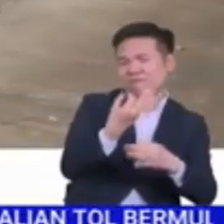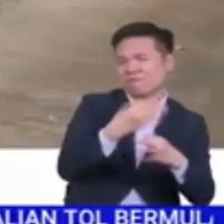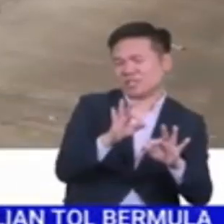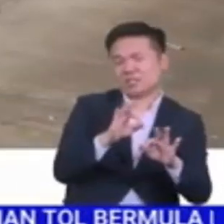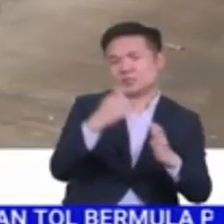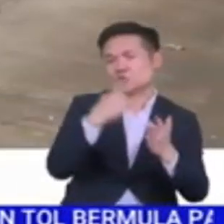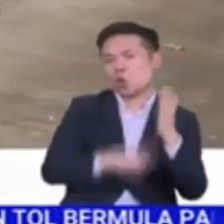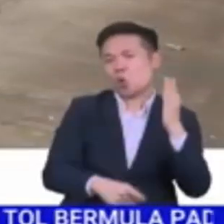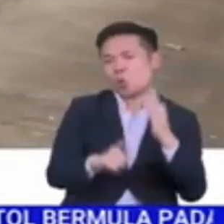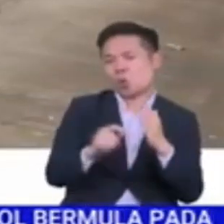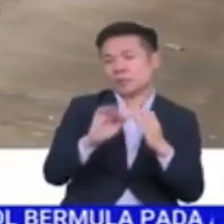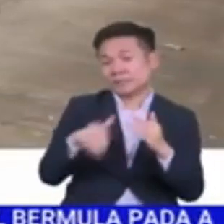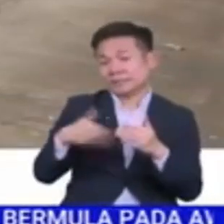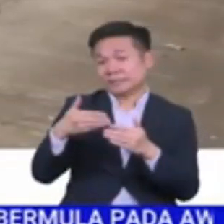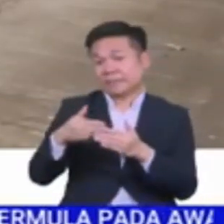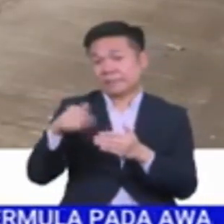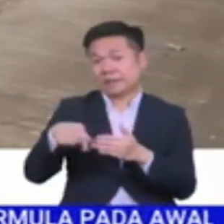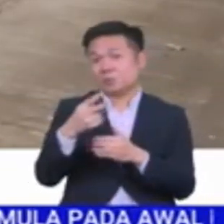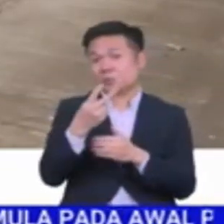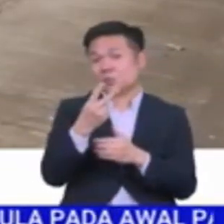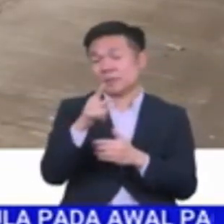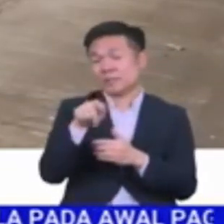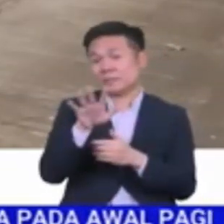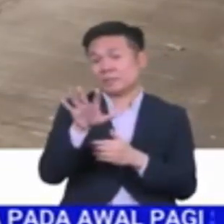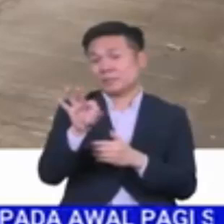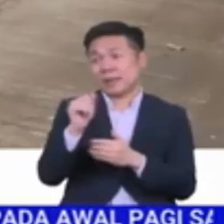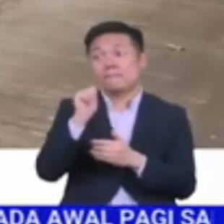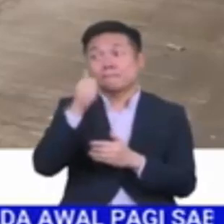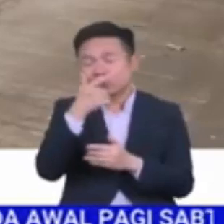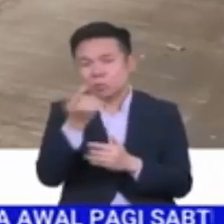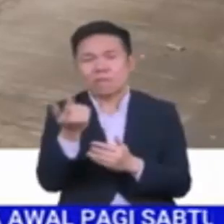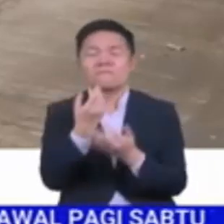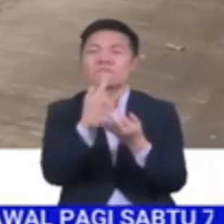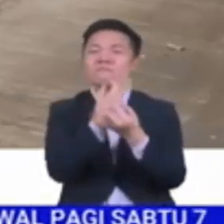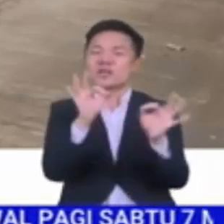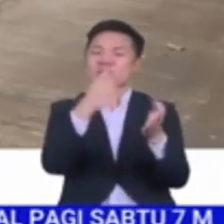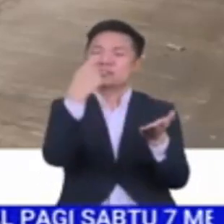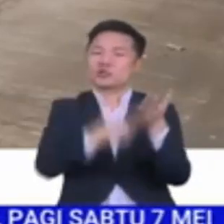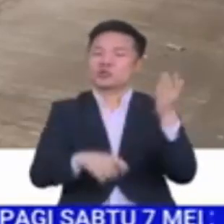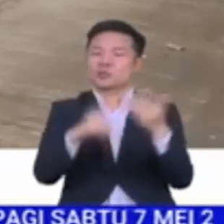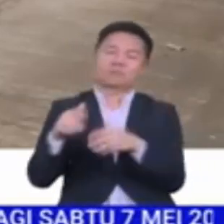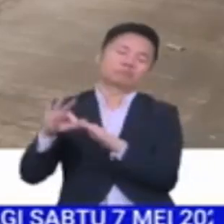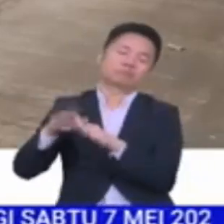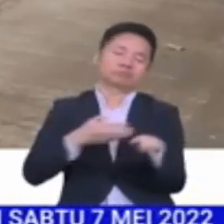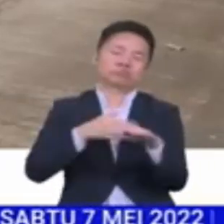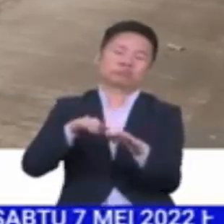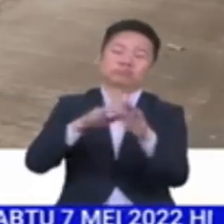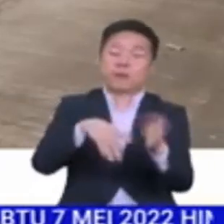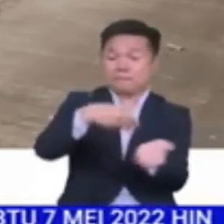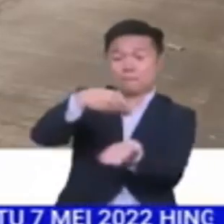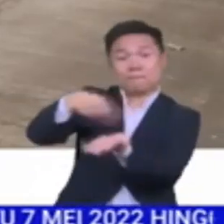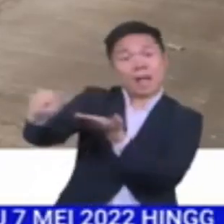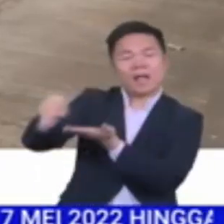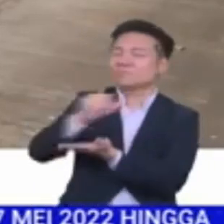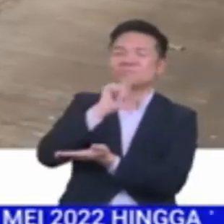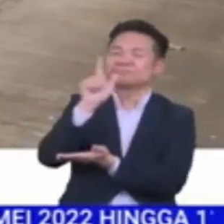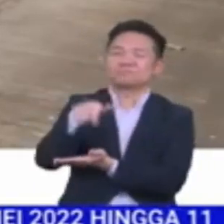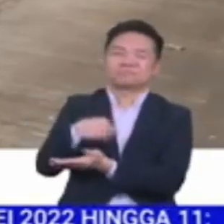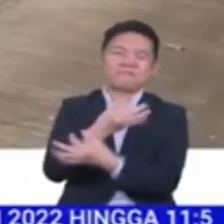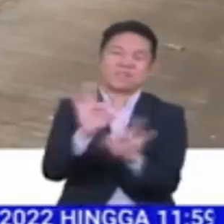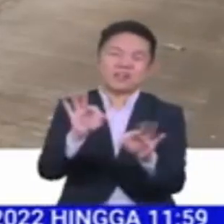sehingga jam 11.59 malam esok kepada semua kelas kenderaan di Plaza Tol ini. Baik, walaupun tol